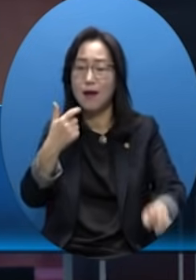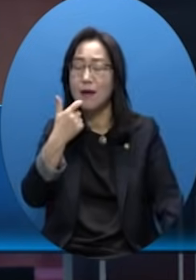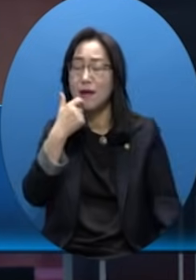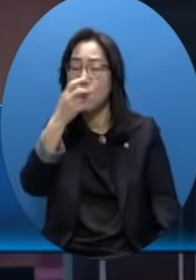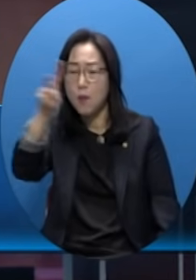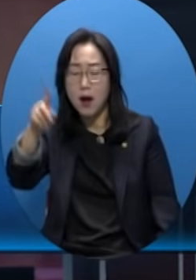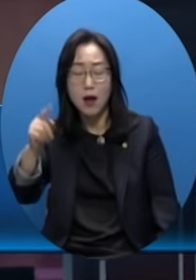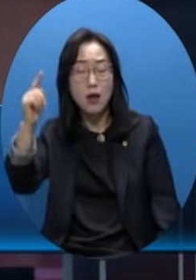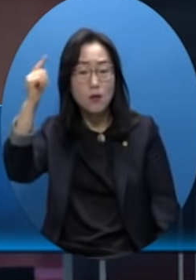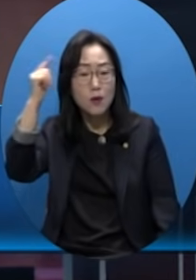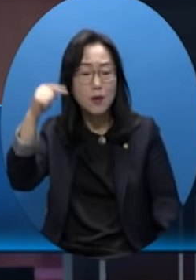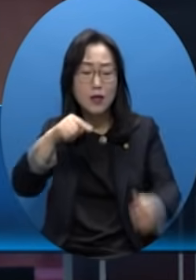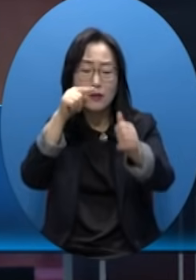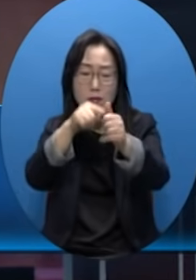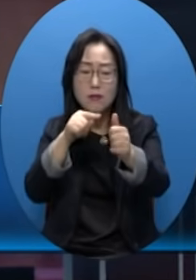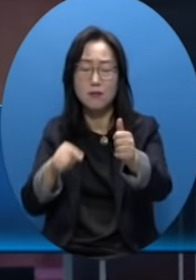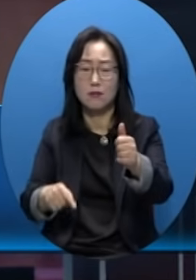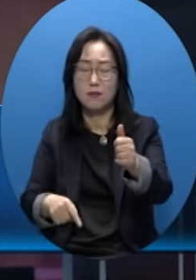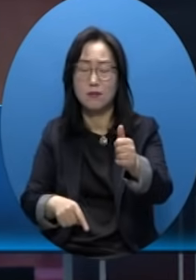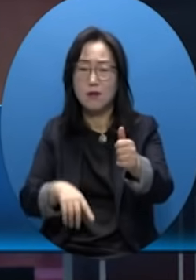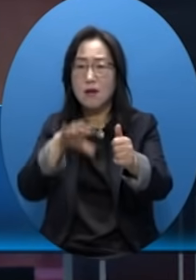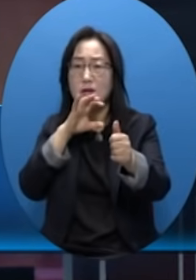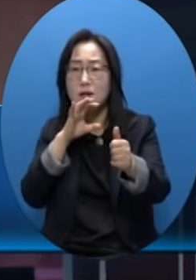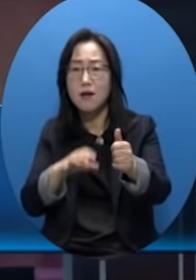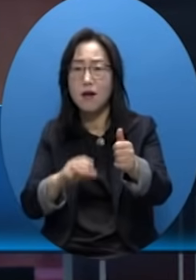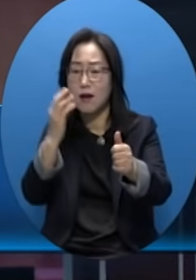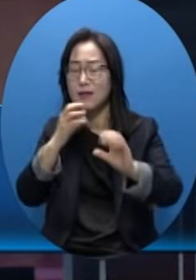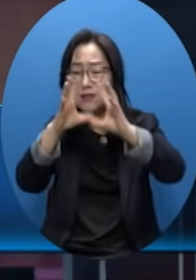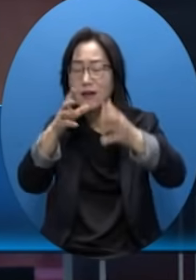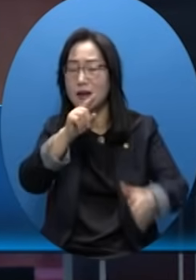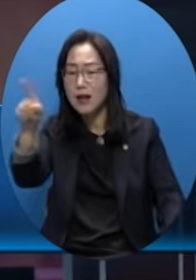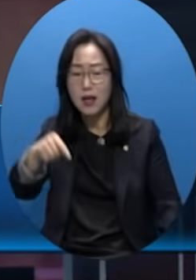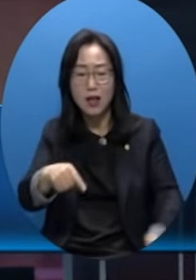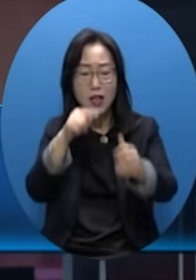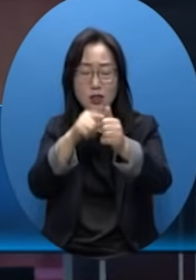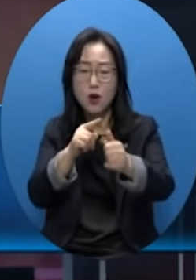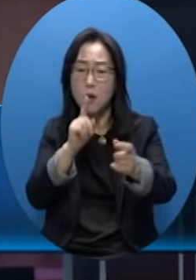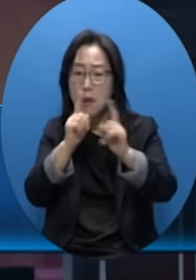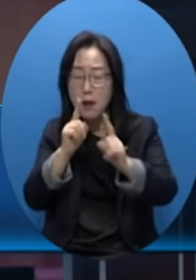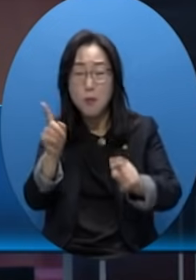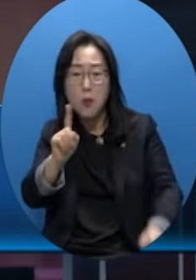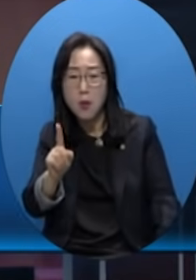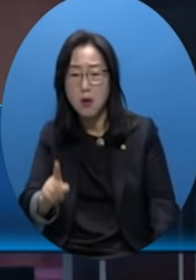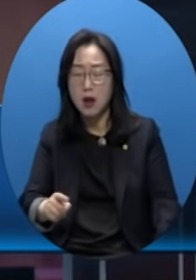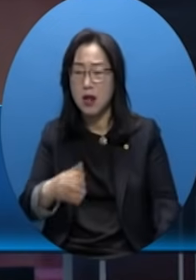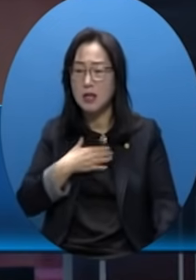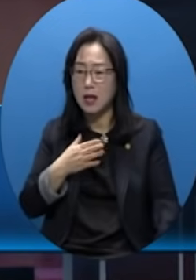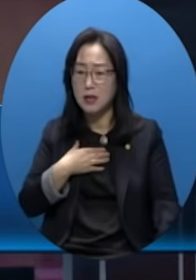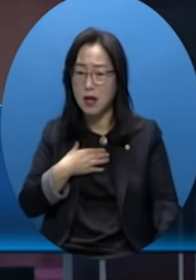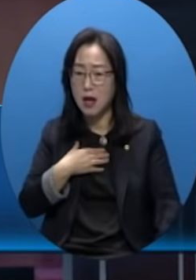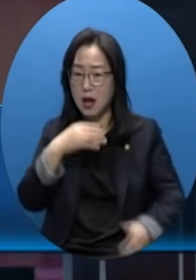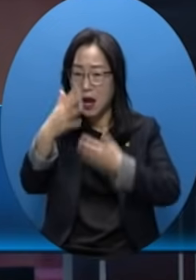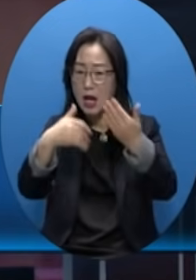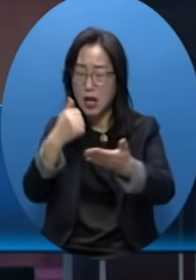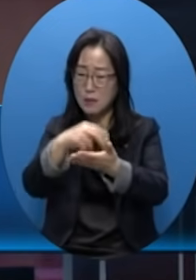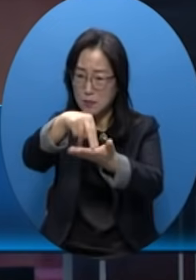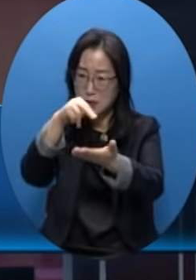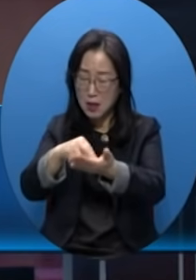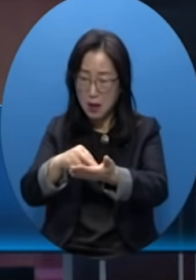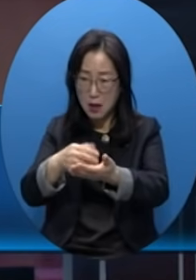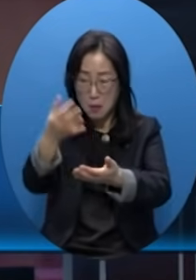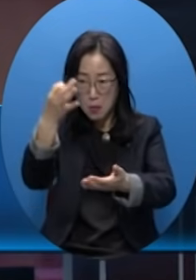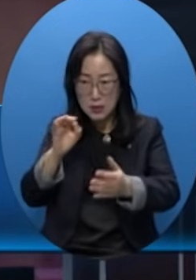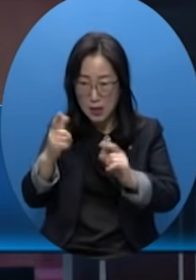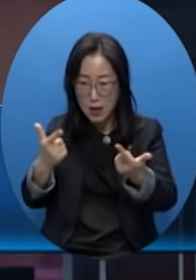아내가 어쩜 하여 내가 말하며 이스라엘아 내가 이르기를 내 길은 얇게 숨겨 졌으며 내 손상은 내한한 100에서